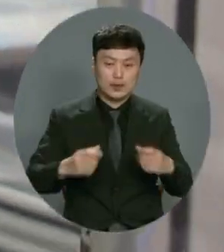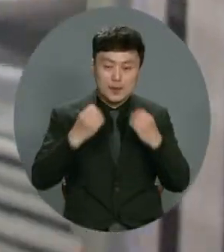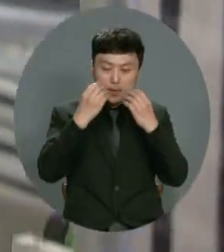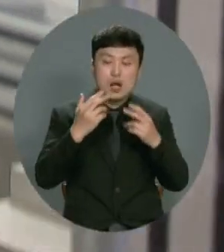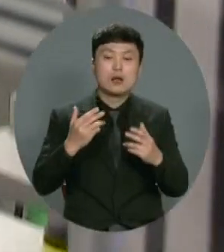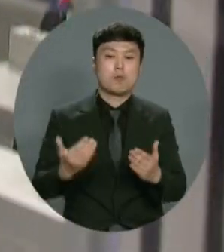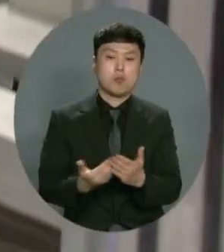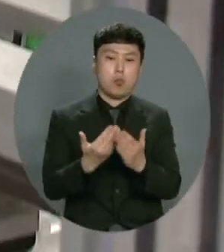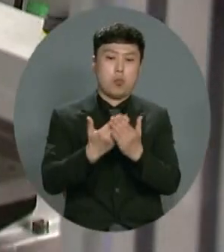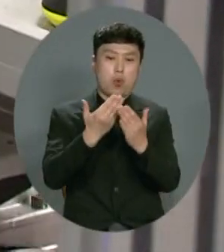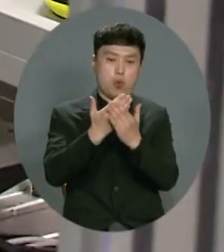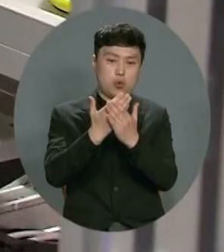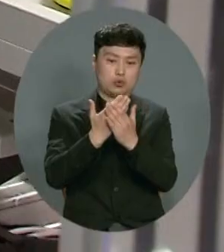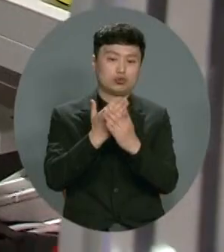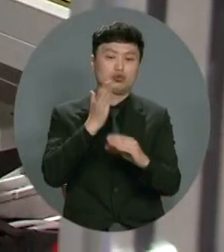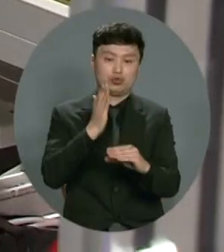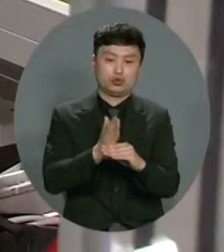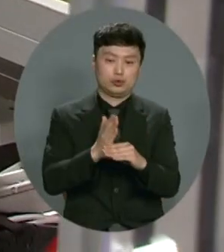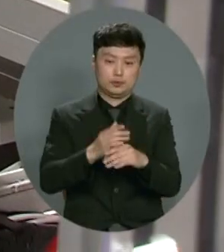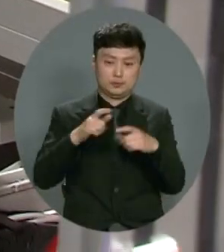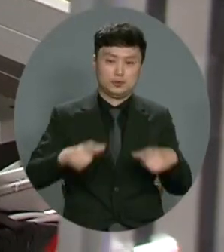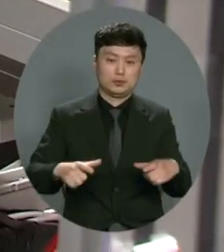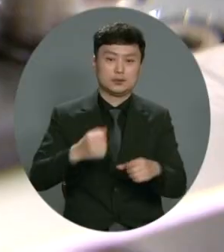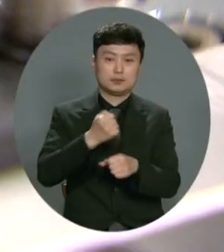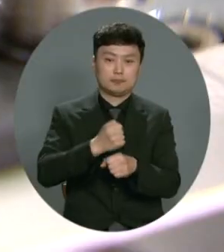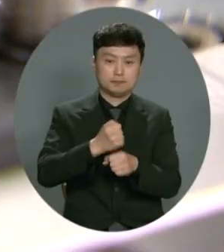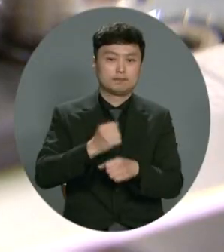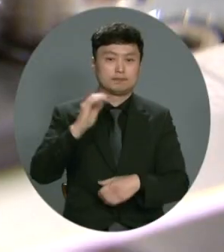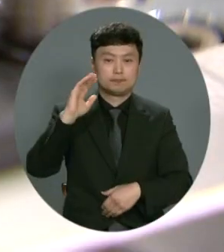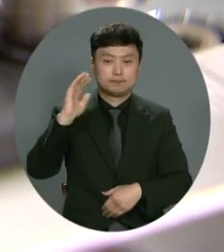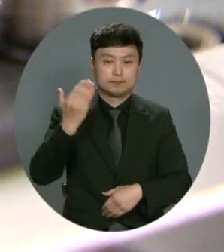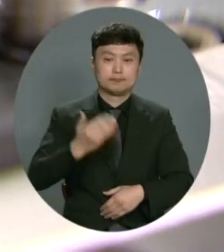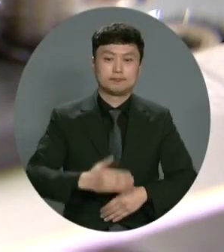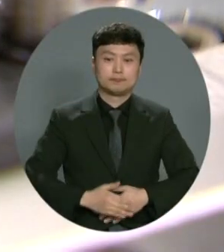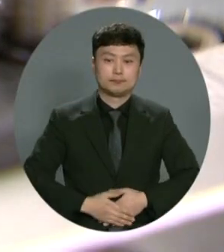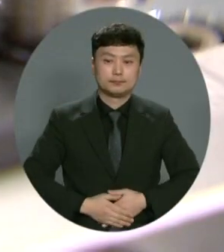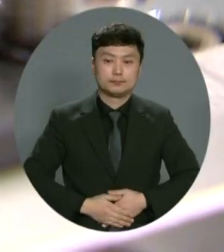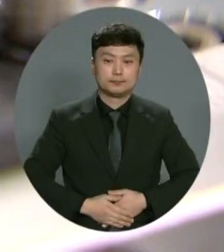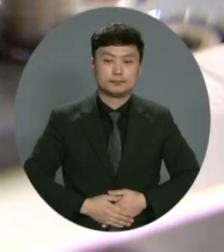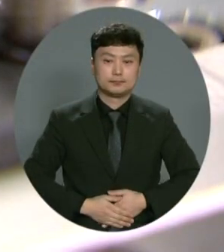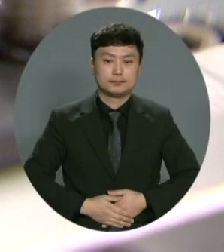만드는 천병 역할을 톡톡히 해내고 있습니다. MBC 뉴스 신병철입니다.